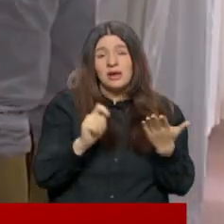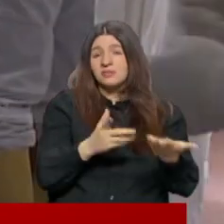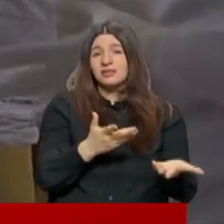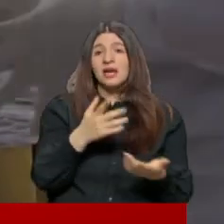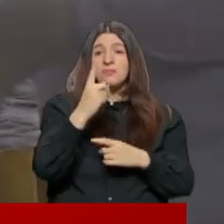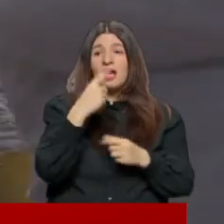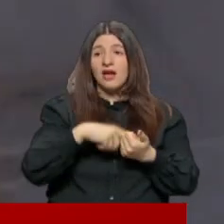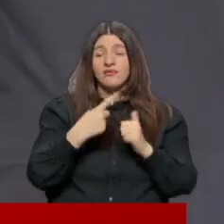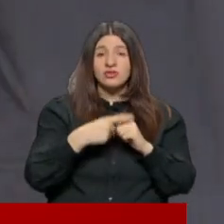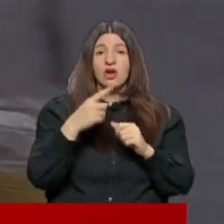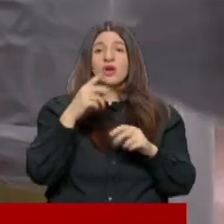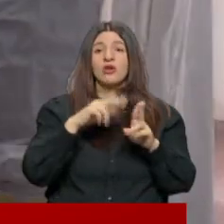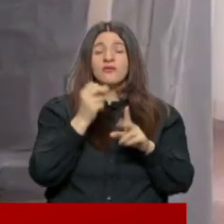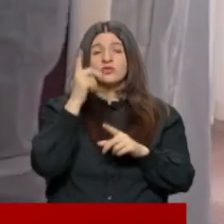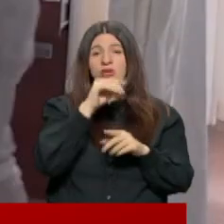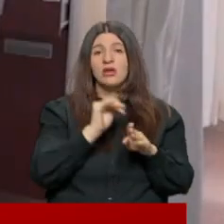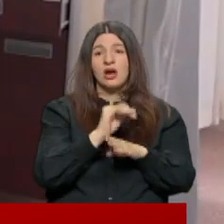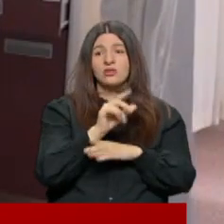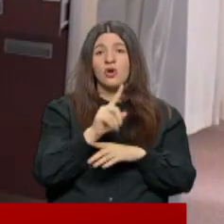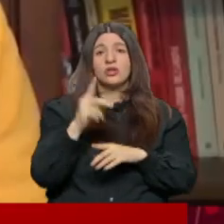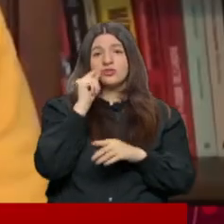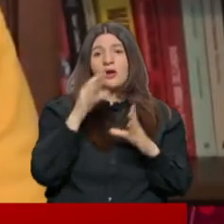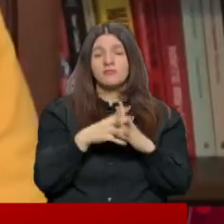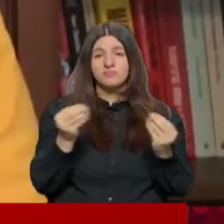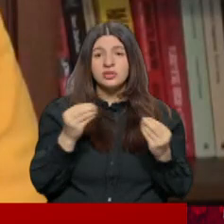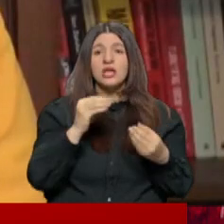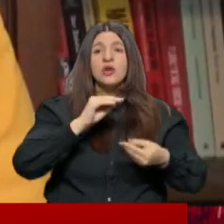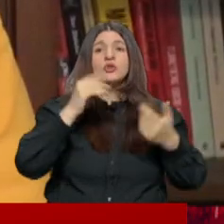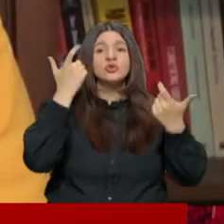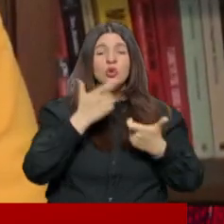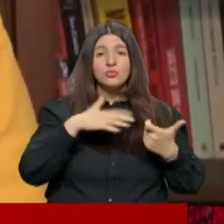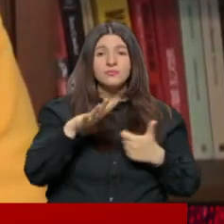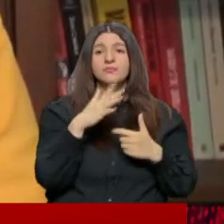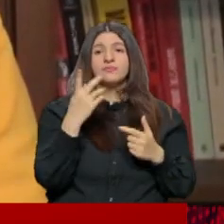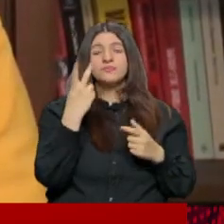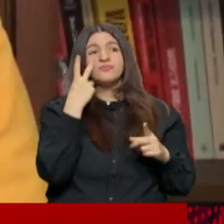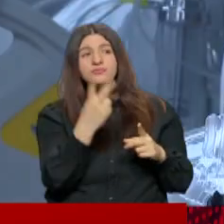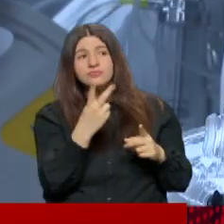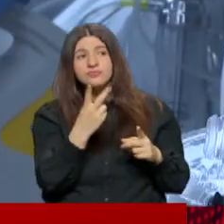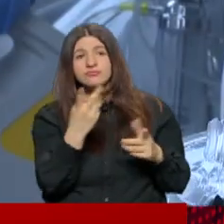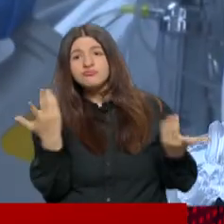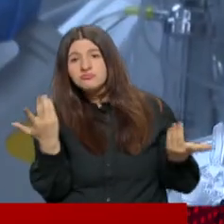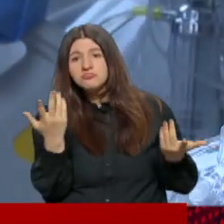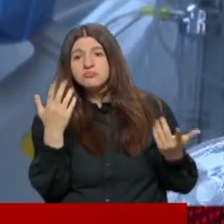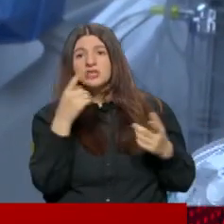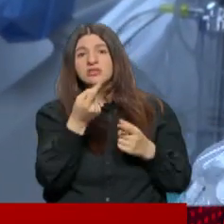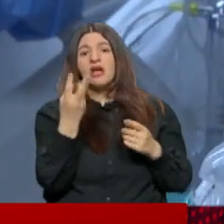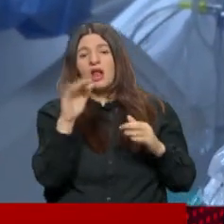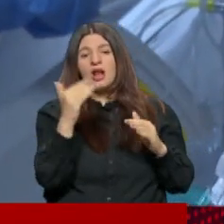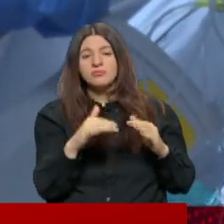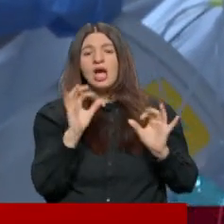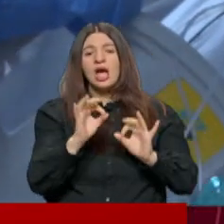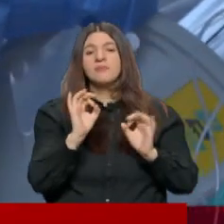haftada 17 kişi koronavirüs nedeniyle hayatını kaybetti. Sorumlular bir baktılar ki zararı azalmış.